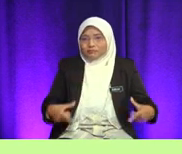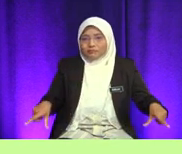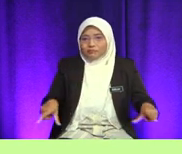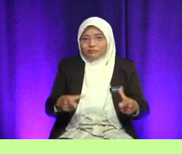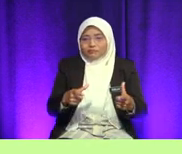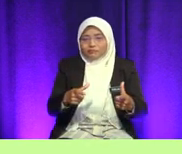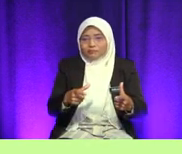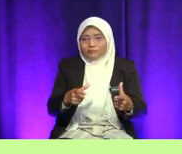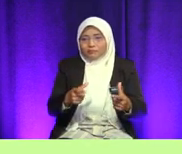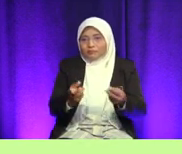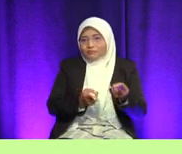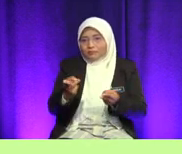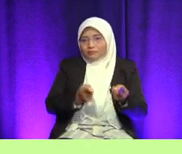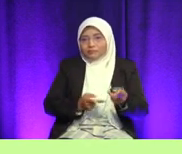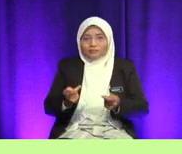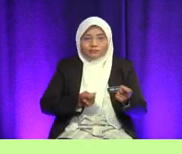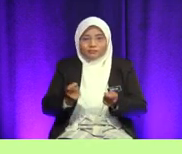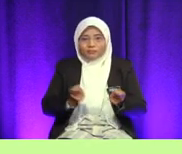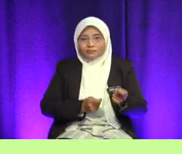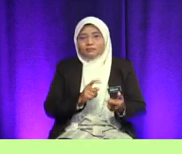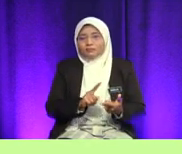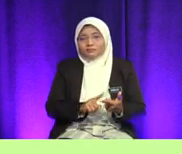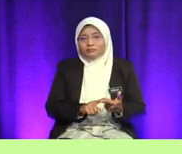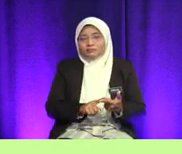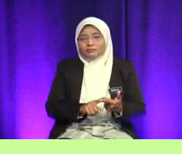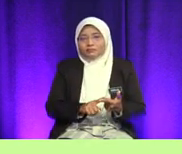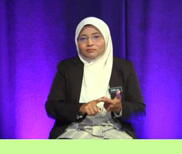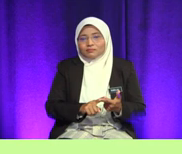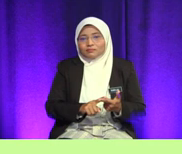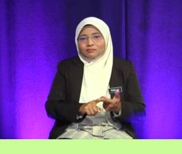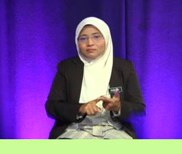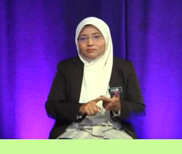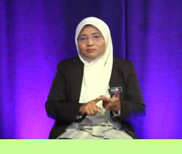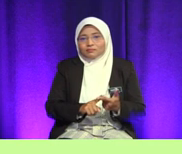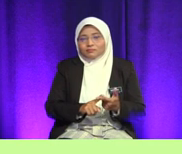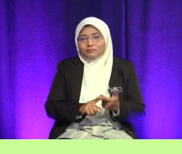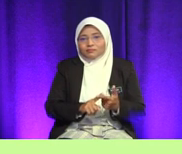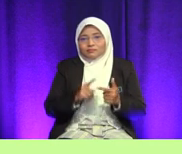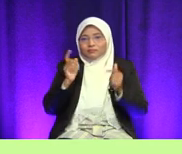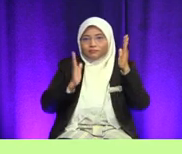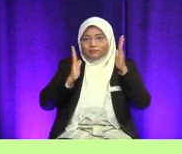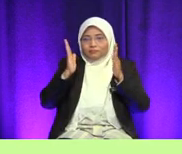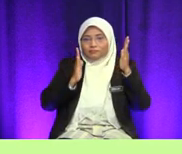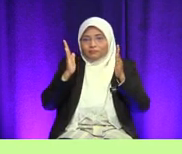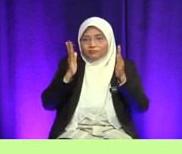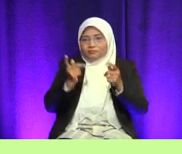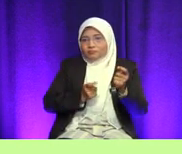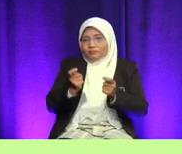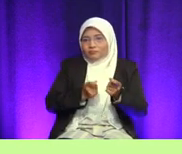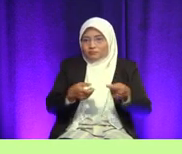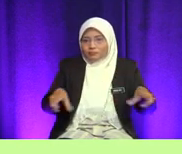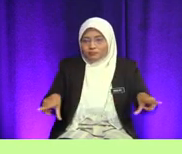daripada pihak lain dasar pencak bela negara Malaysia dilaksanakan oleh jemaah menteri dan